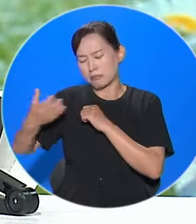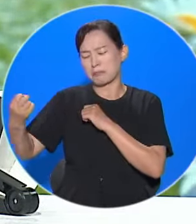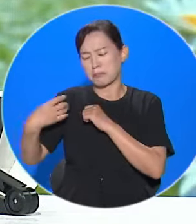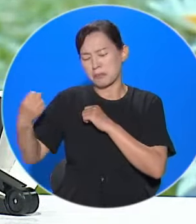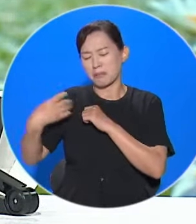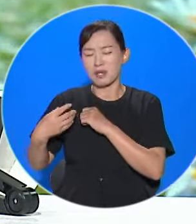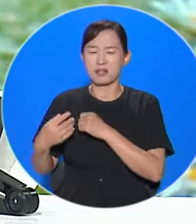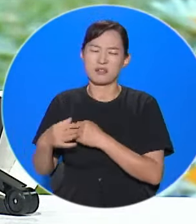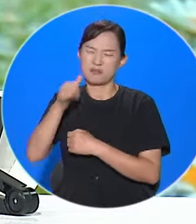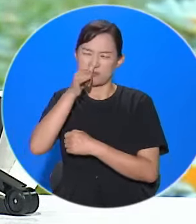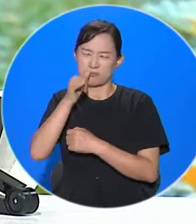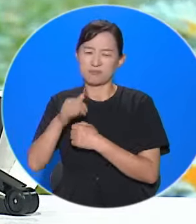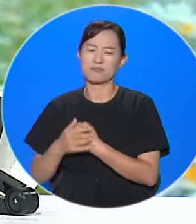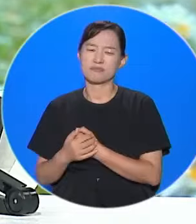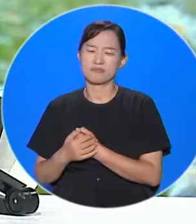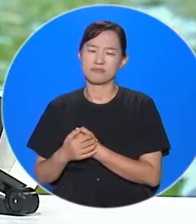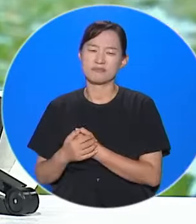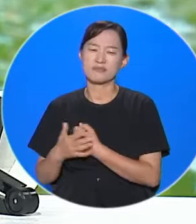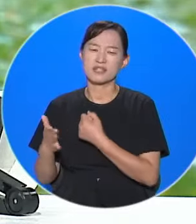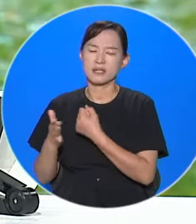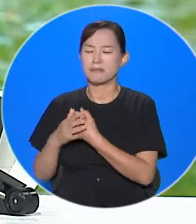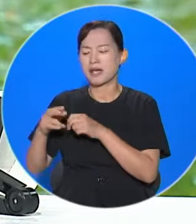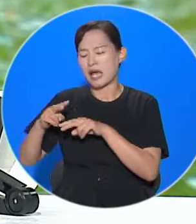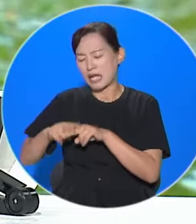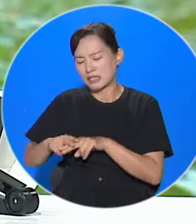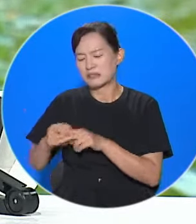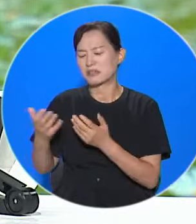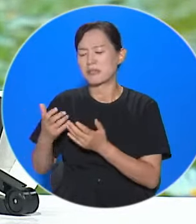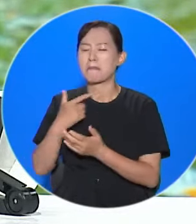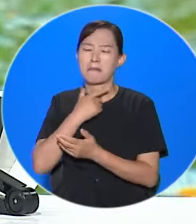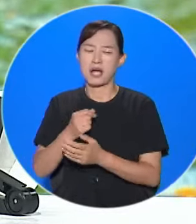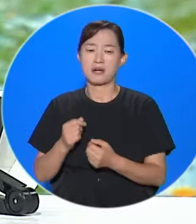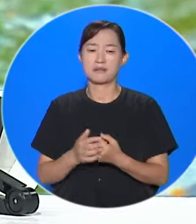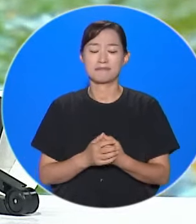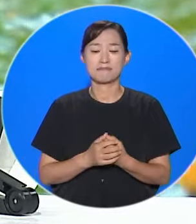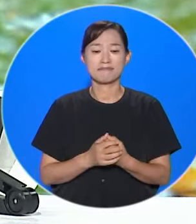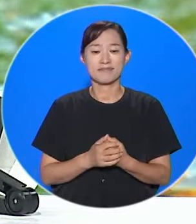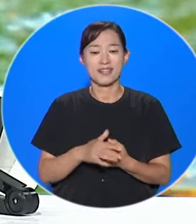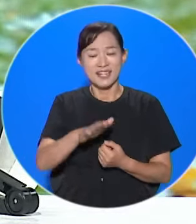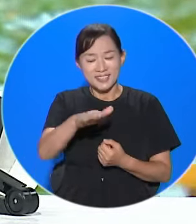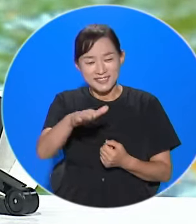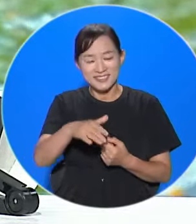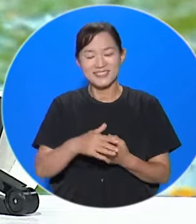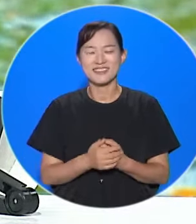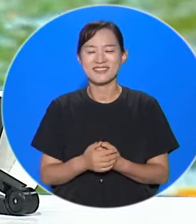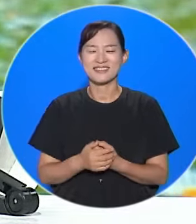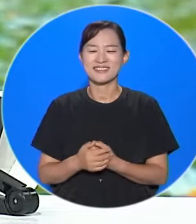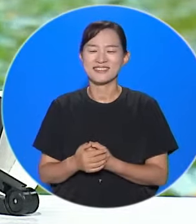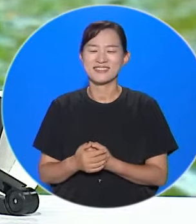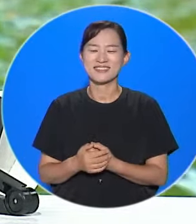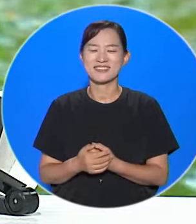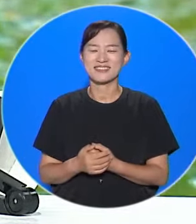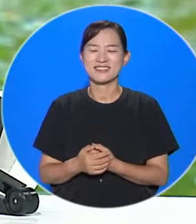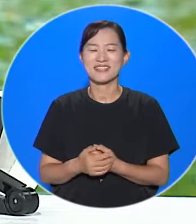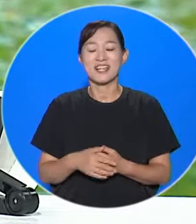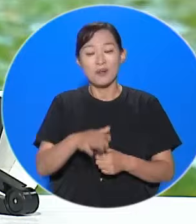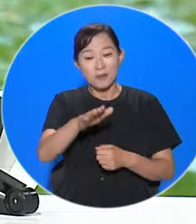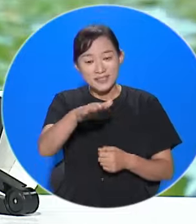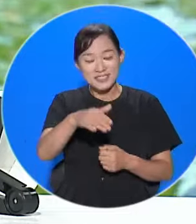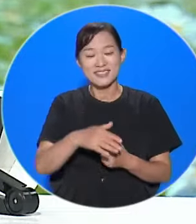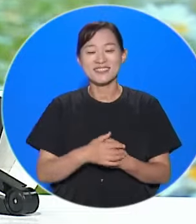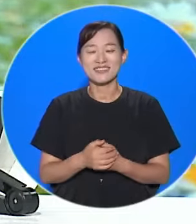또 앉아 있어 가지고서요. 네, 그 권사님 그러면 치료받는 거고요. 그래요,